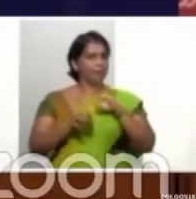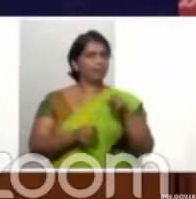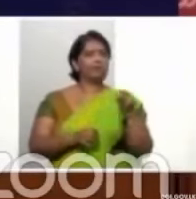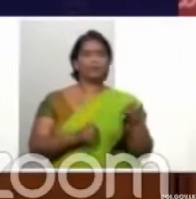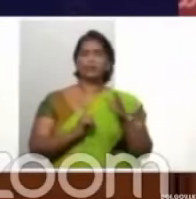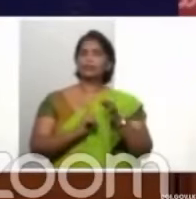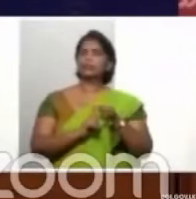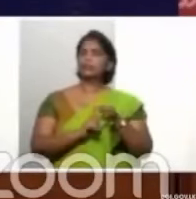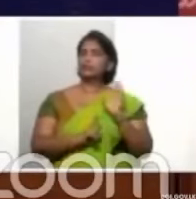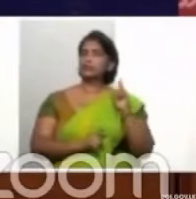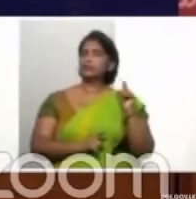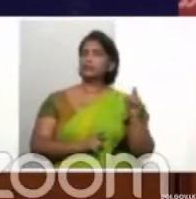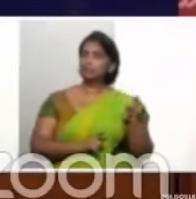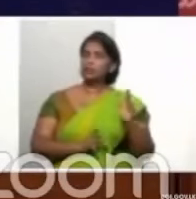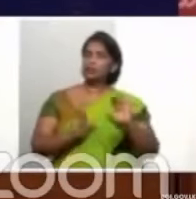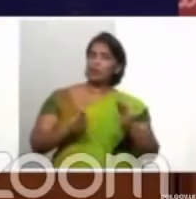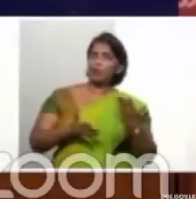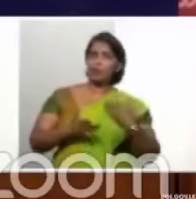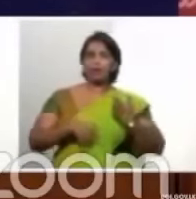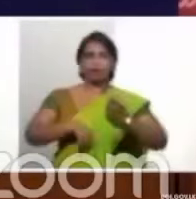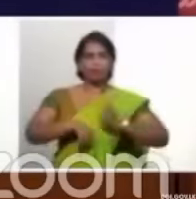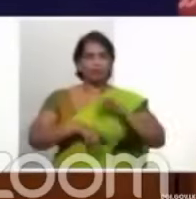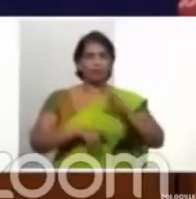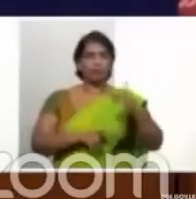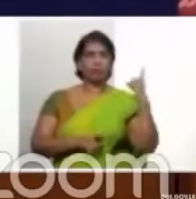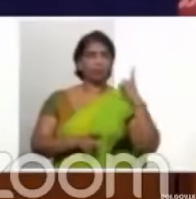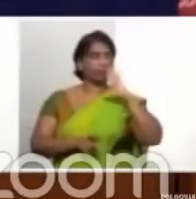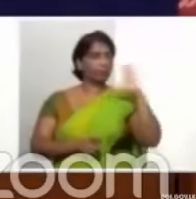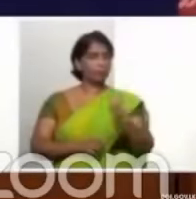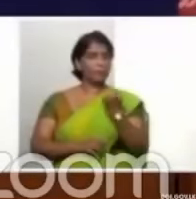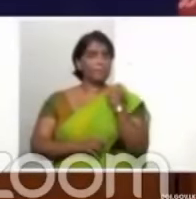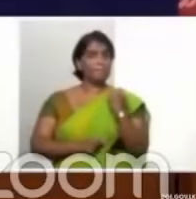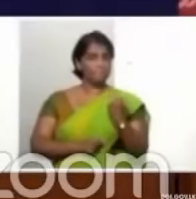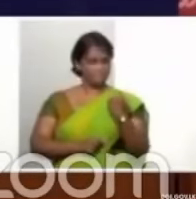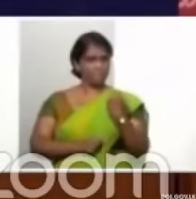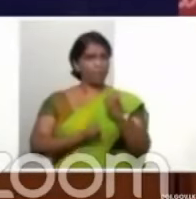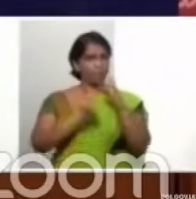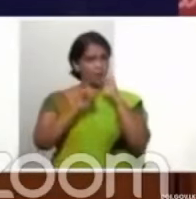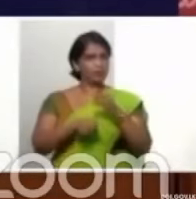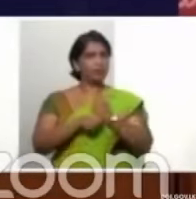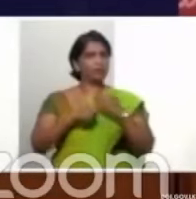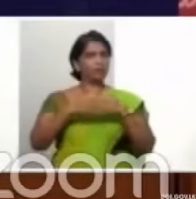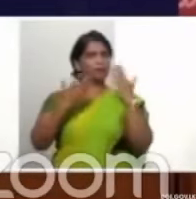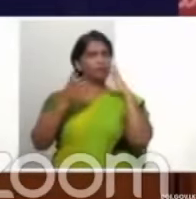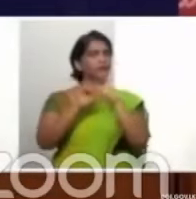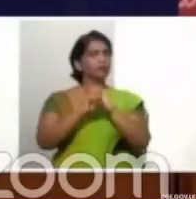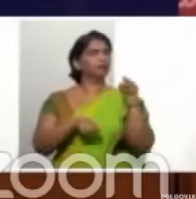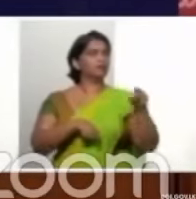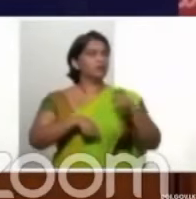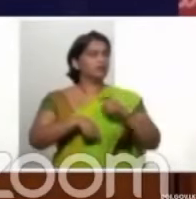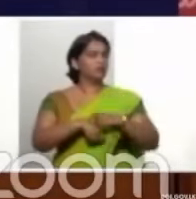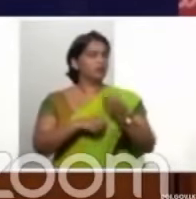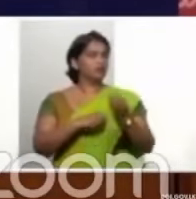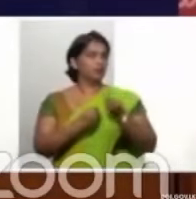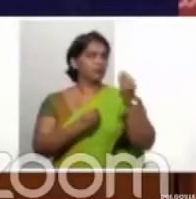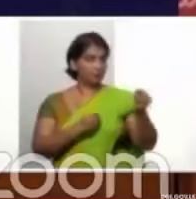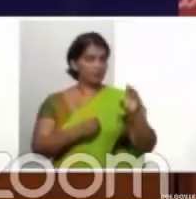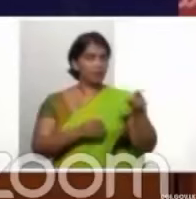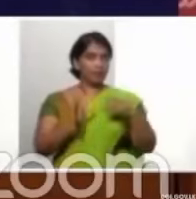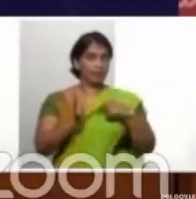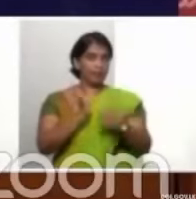ප්‍රශ්නේදී ජනාධිපතිවරයාට ඕනම අවස්ථාවක හමුදාව කැඳවීමේ බලය සහිත ගැසට් නිවේදනය නිකුත් කිරීමේ අවස්ථාව ලබා